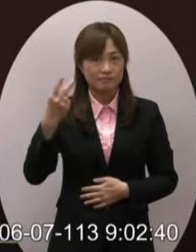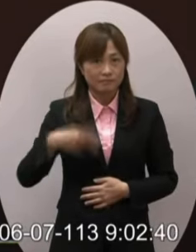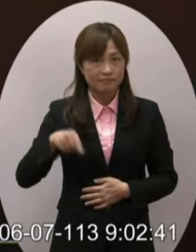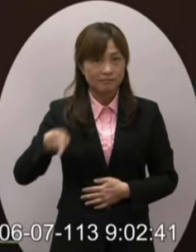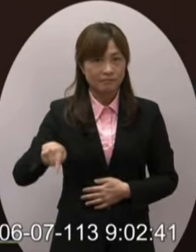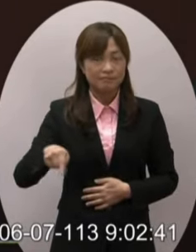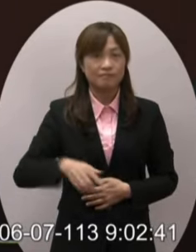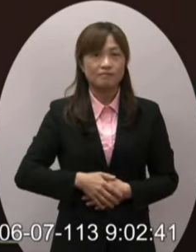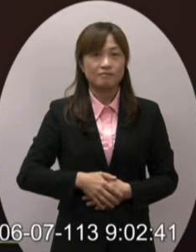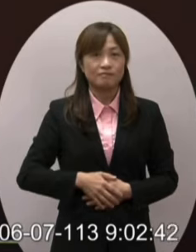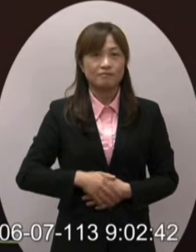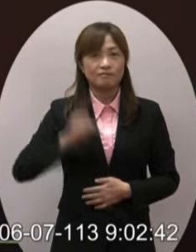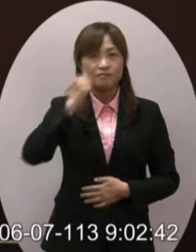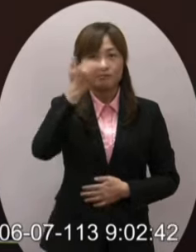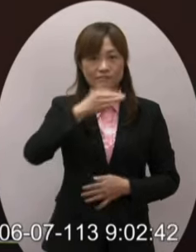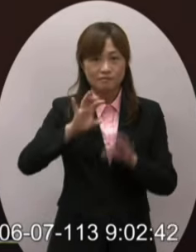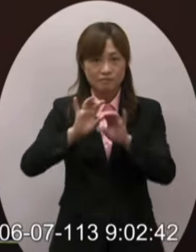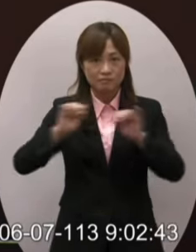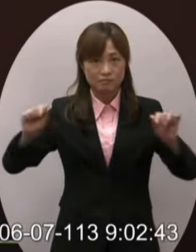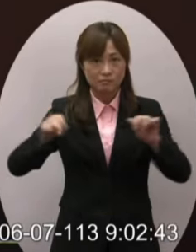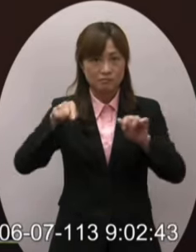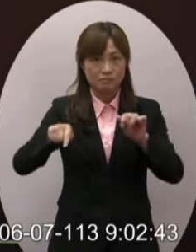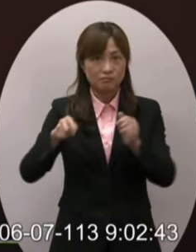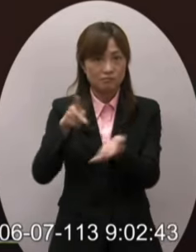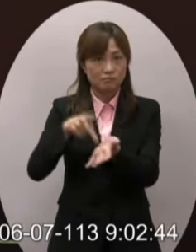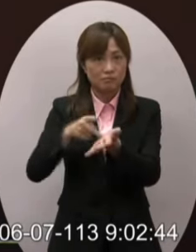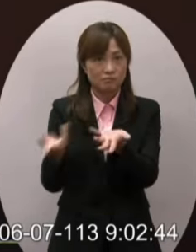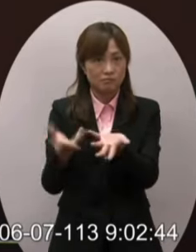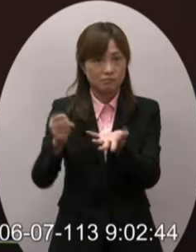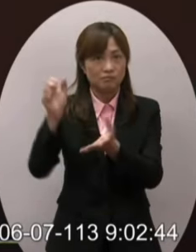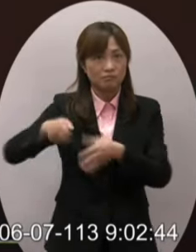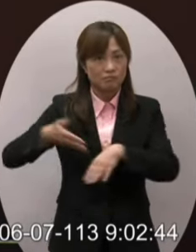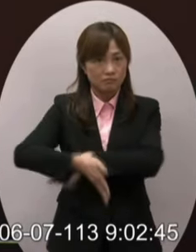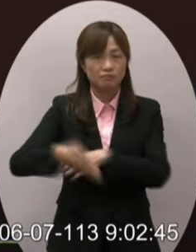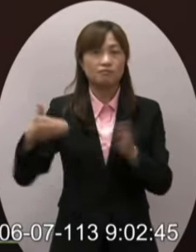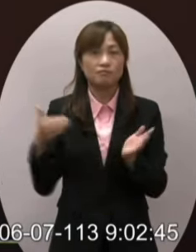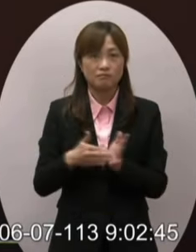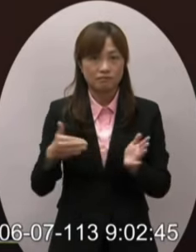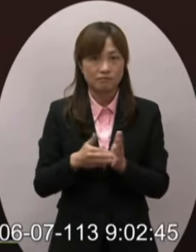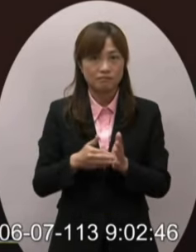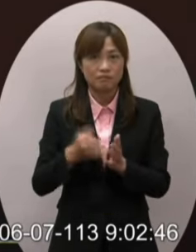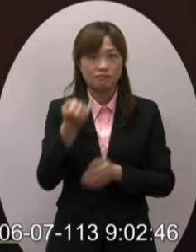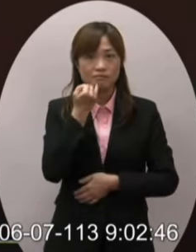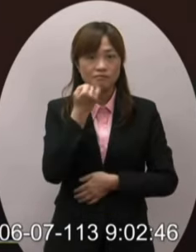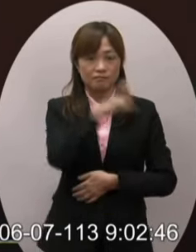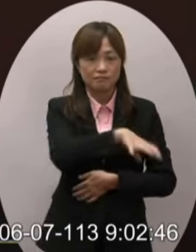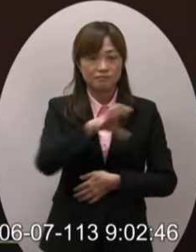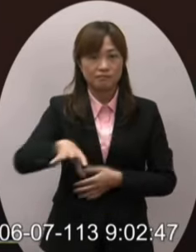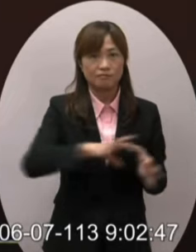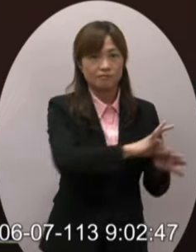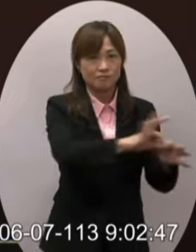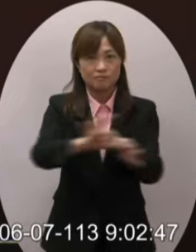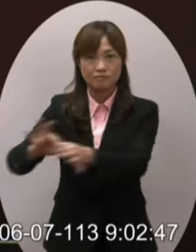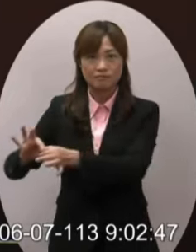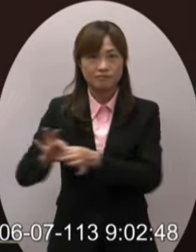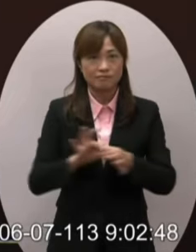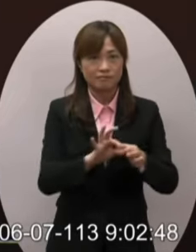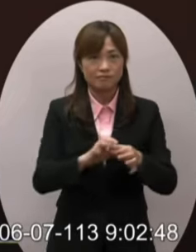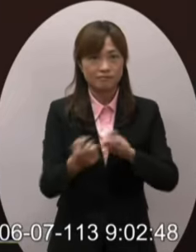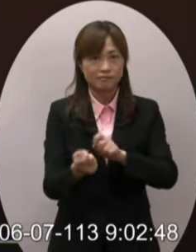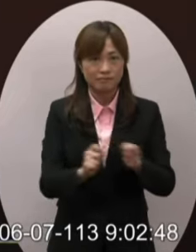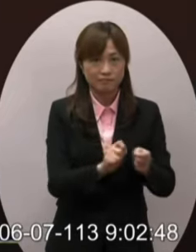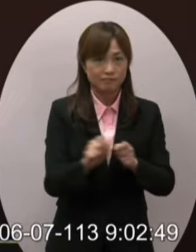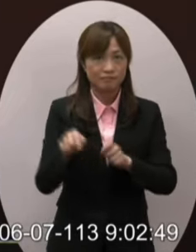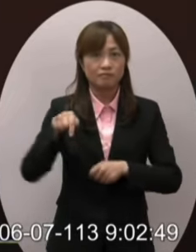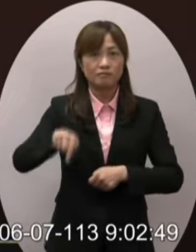过台糖土地的承租案，若从湖尾贯穿到土库宝中东市，整个串联起来，将会